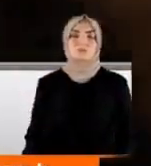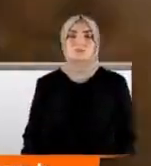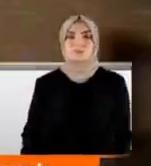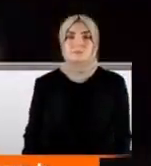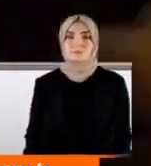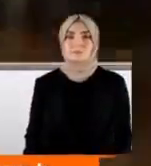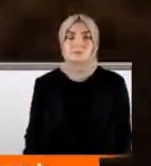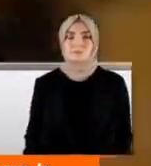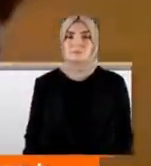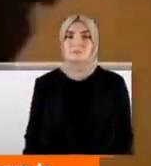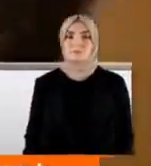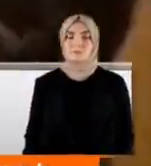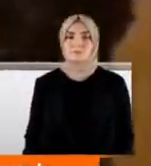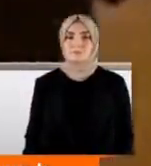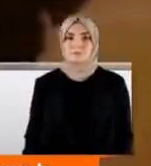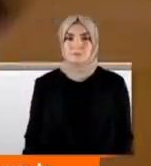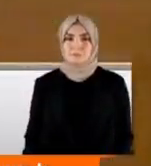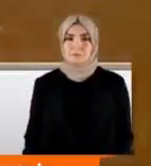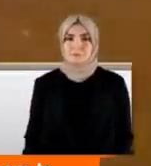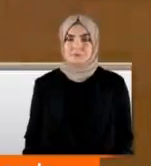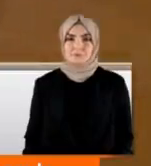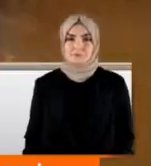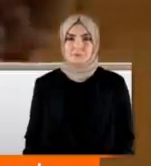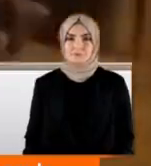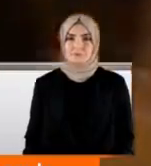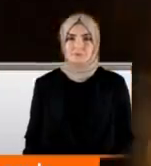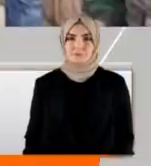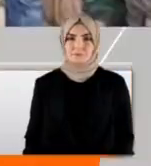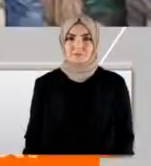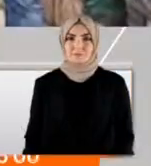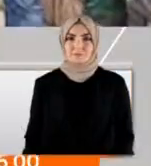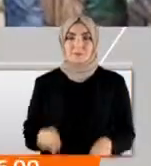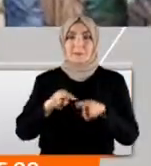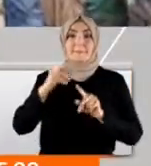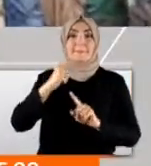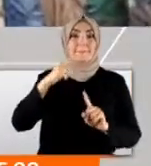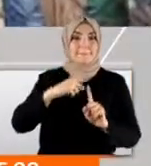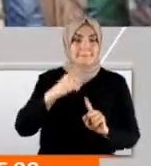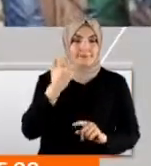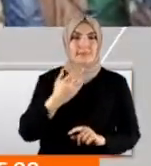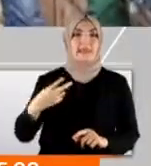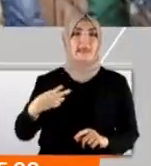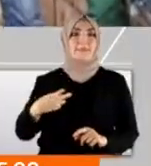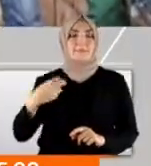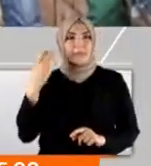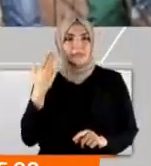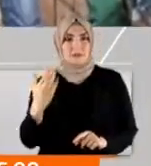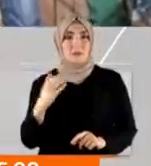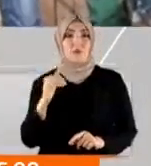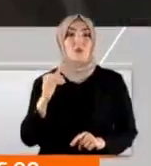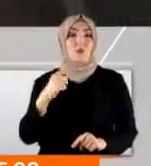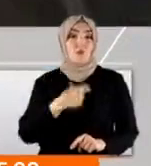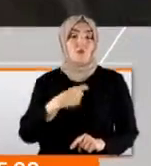Üçlü var burada al bunları. Geçin ya. Ortakiden al. Bunları al. Abi başına geçin. MİT ve Emniyet'in özel operasyon birimleri tam da